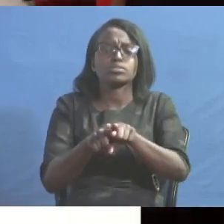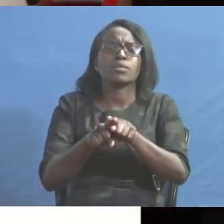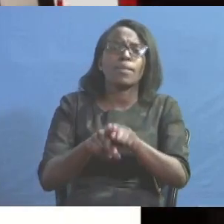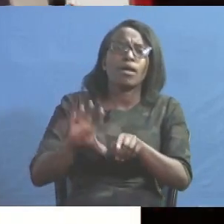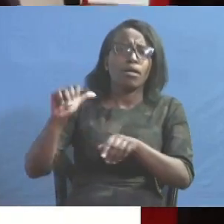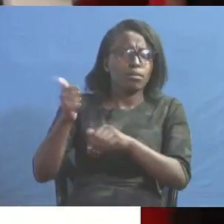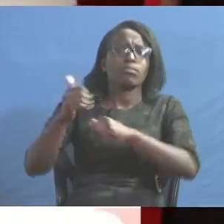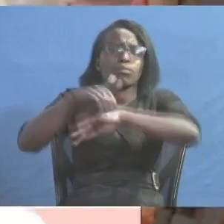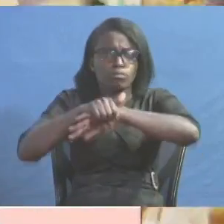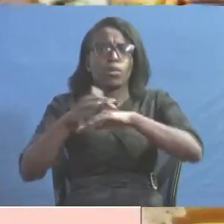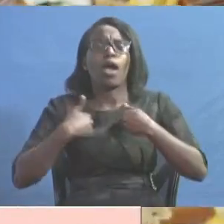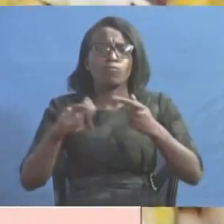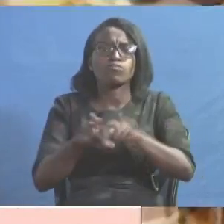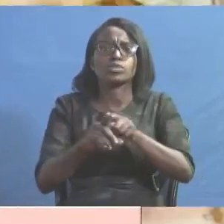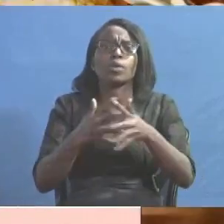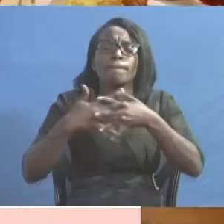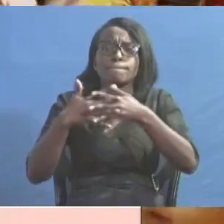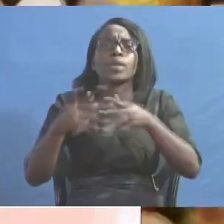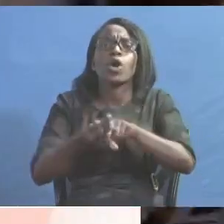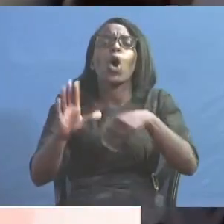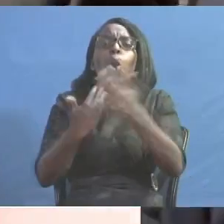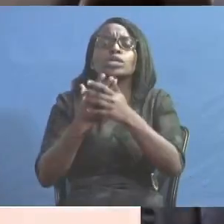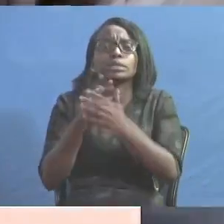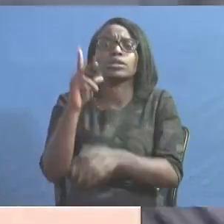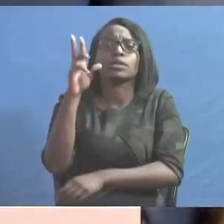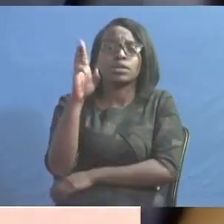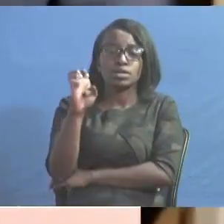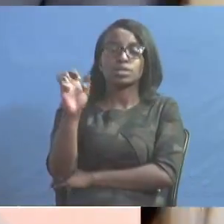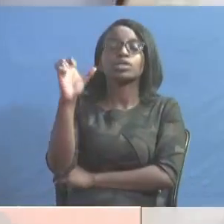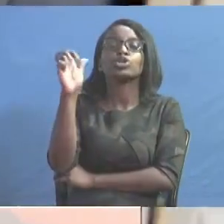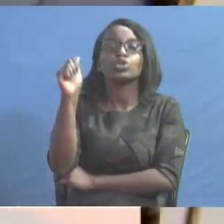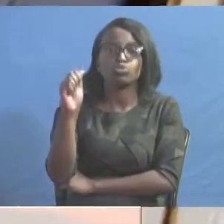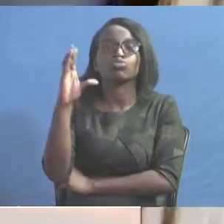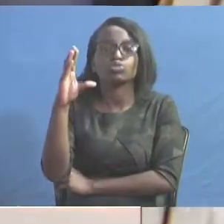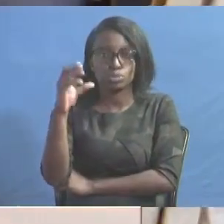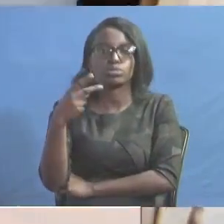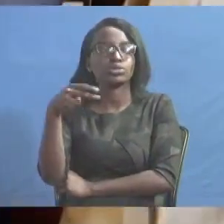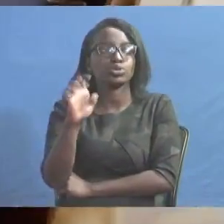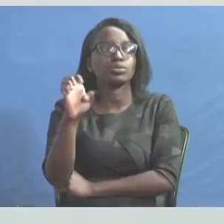huo, Rais aliandamana na mkewe Bi. Rachel Ruto na maafisa wengine wakuu serikalini.